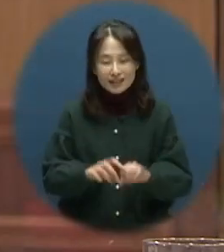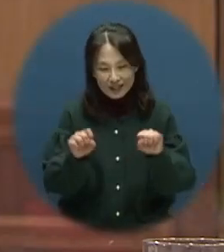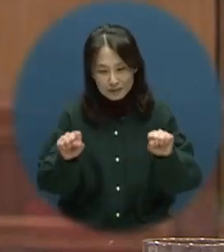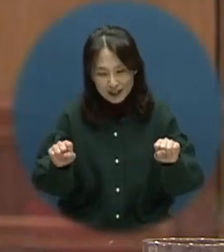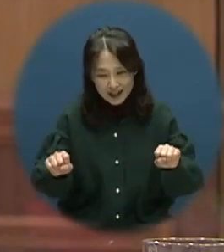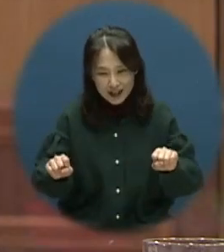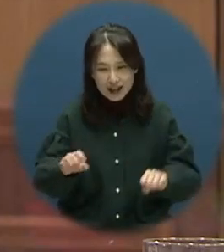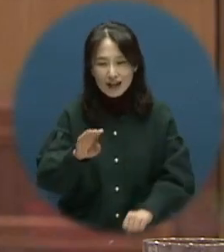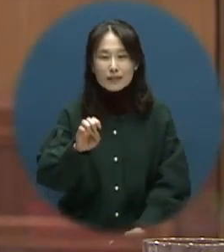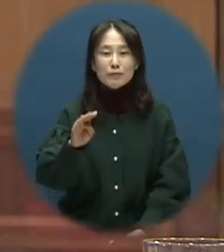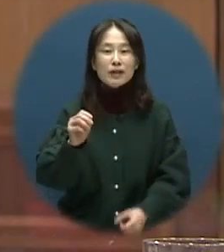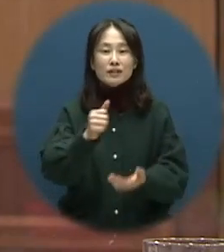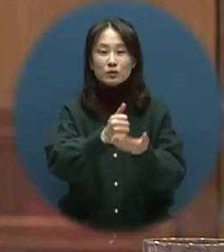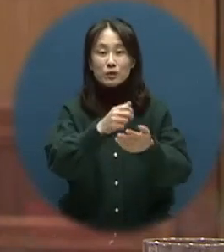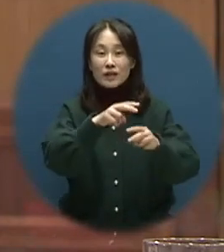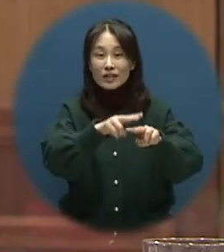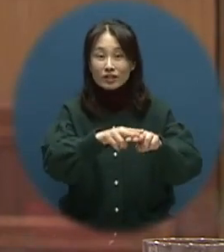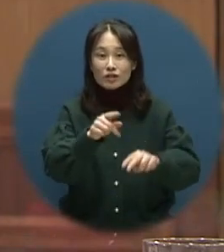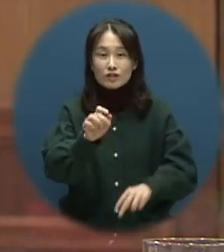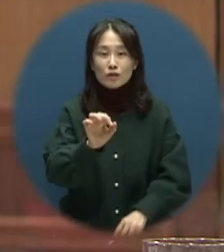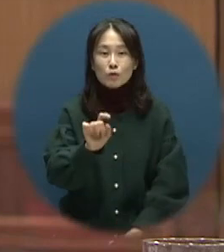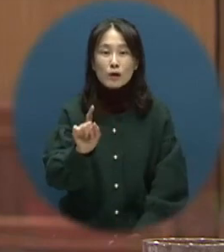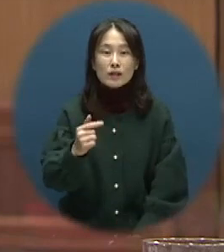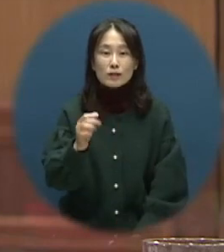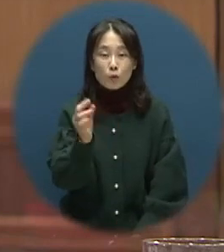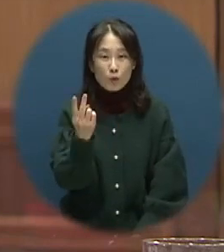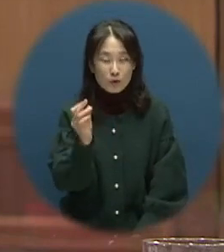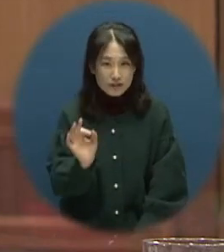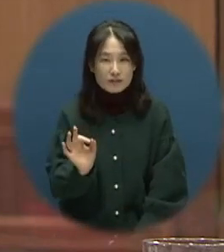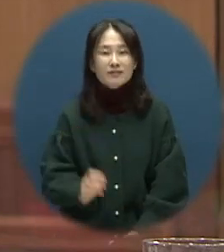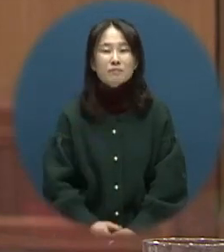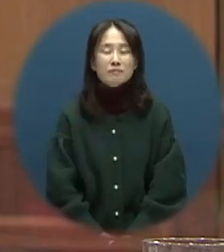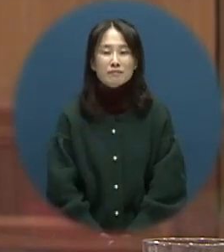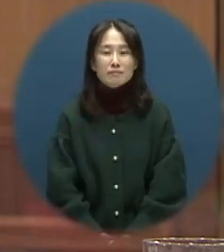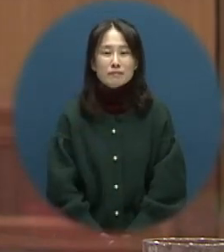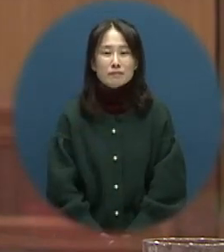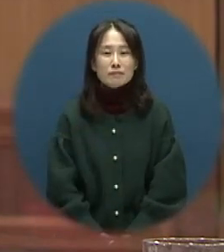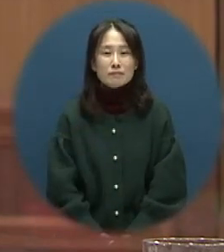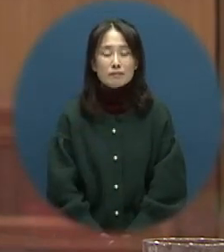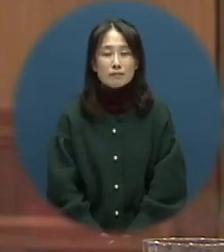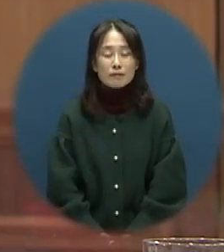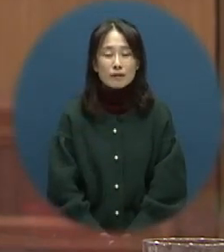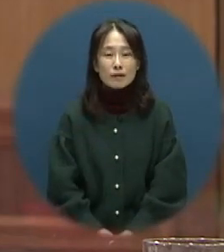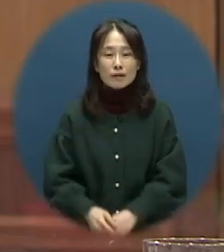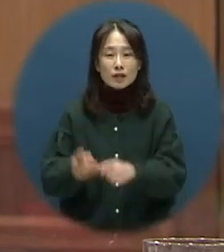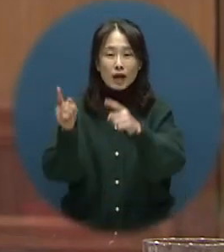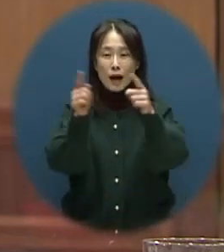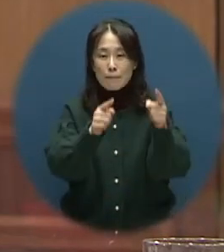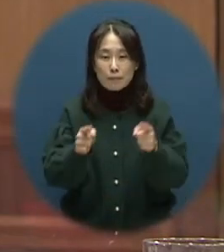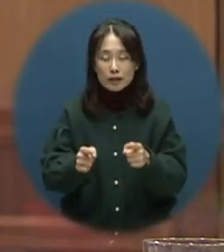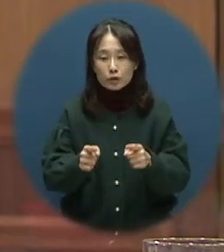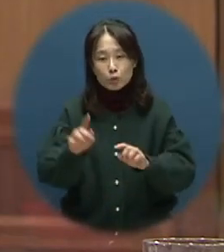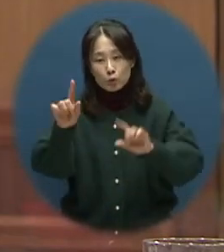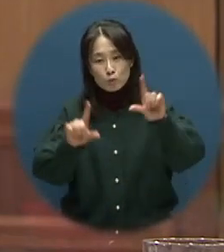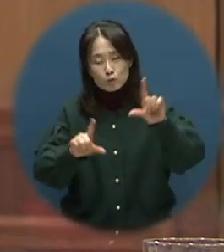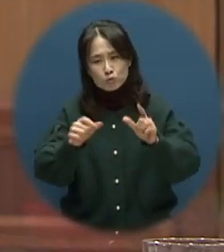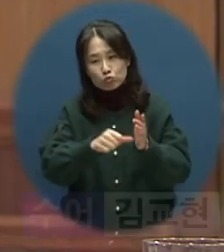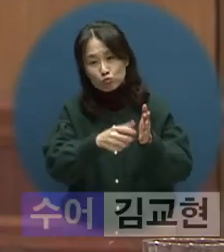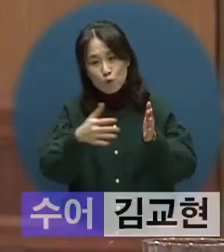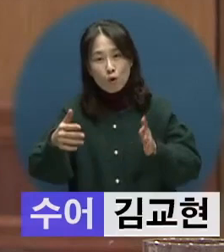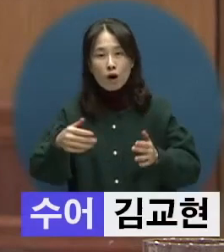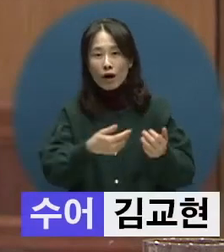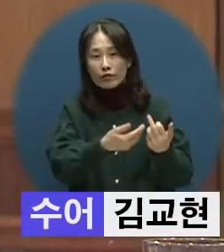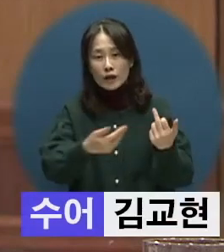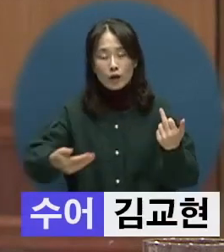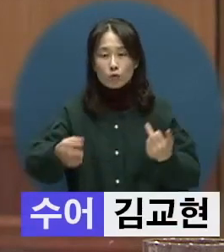여러분 안녕하십니까? EBS 초대석 정관용입니다. 한반도 지형으로 유명한 그 강원도